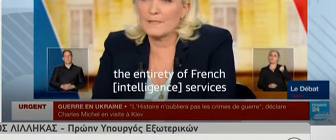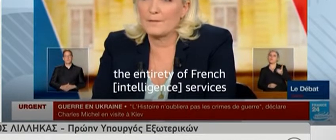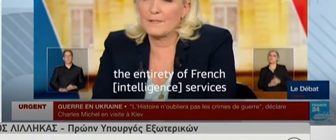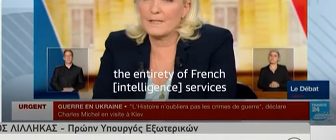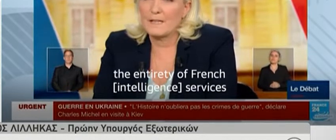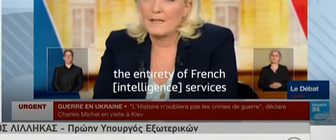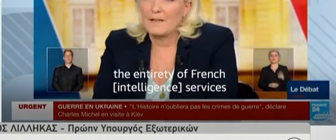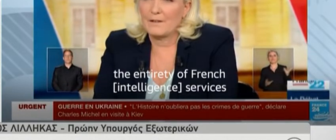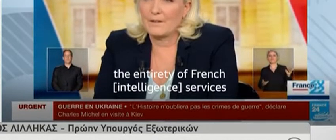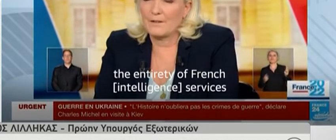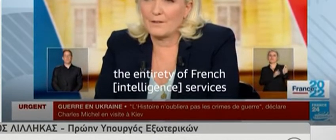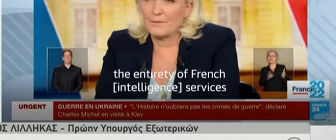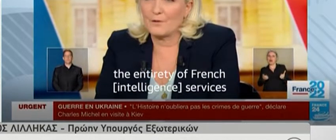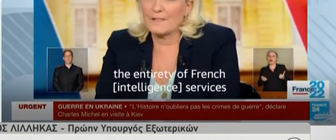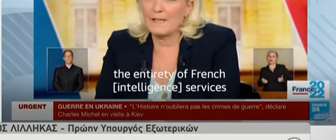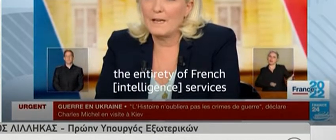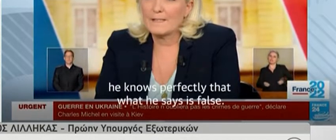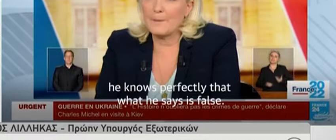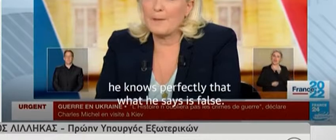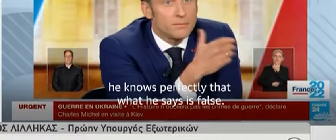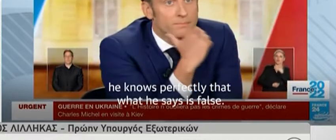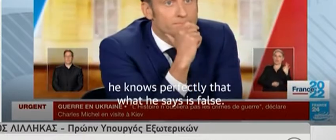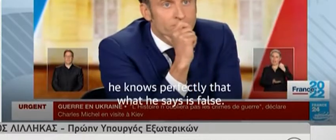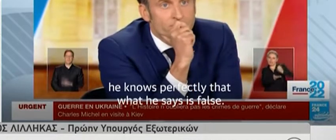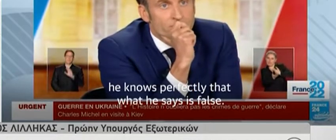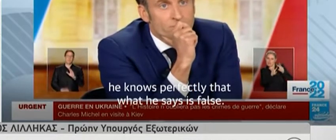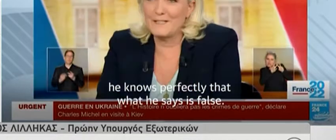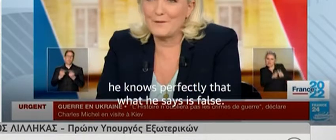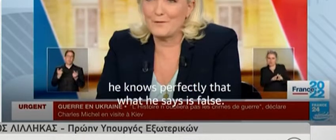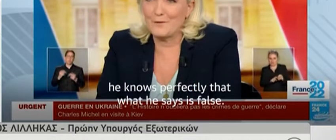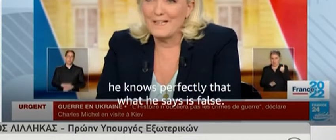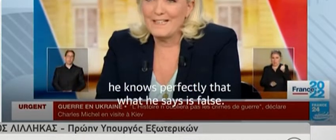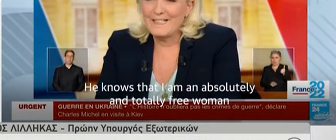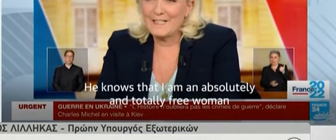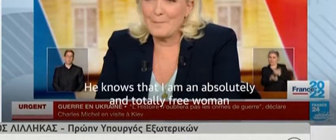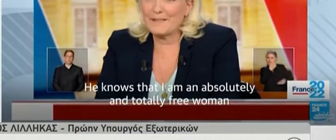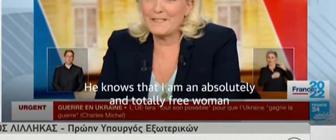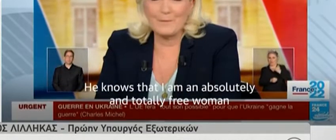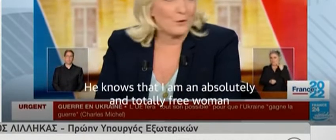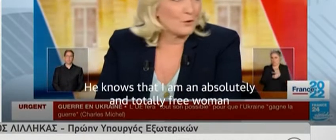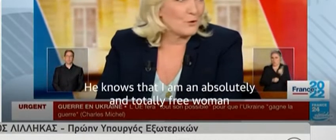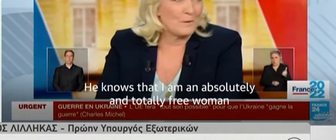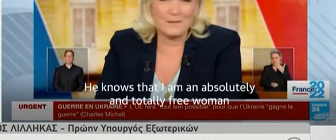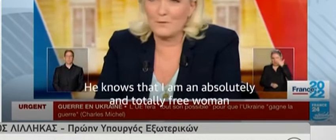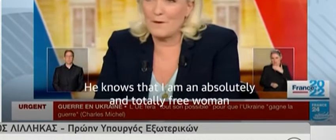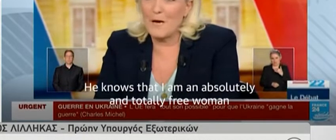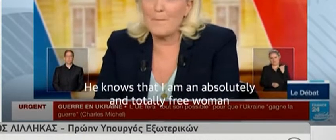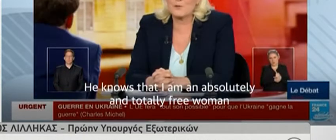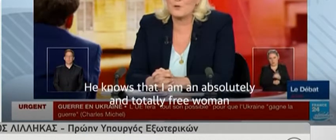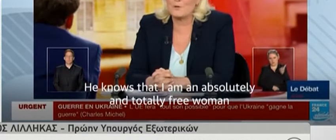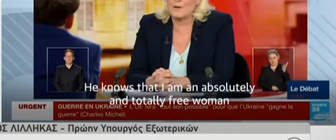ανοίγματα προς την αριστερά και τους πράσινους, για να αυξήσει το ποσοστό που θα προσελκύσει από αυτήν την δεξαμενή. Mm-hmm.